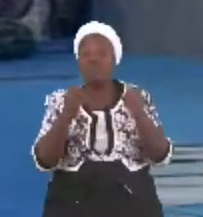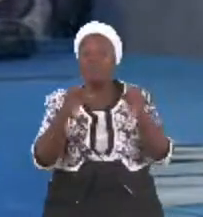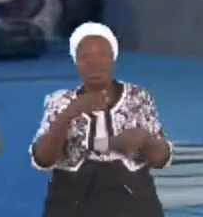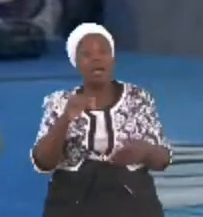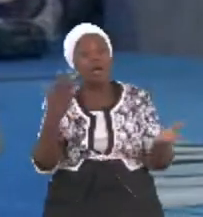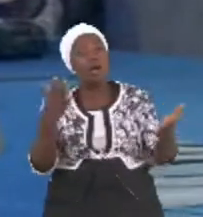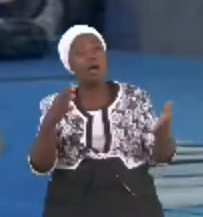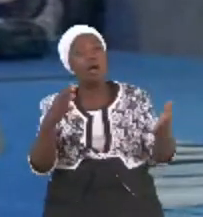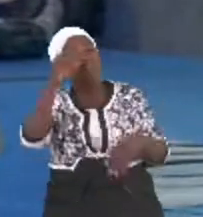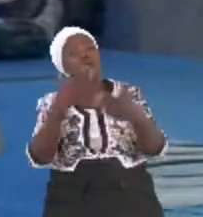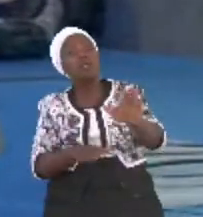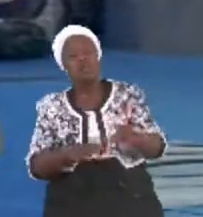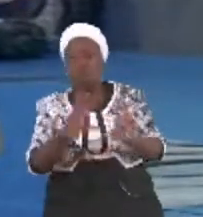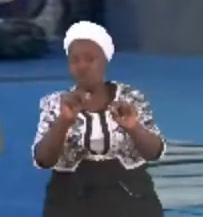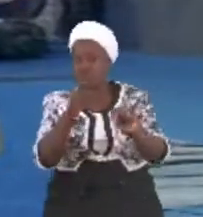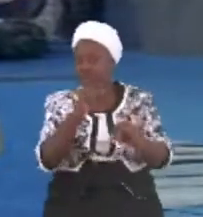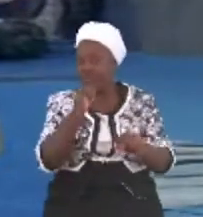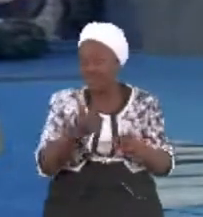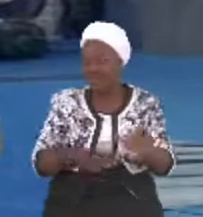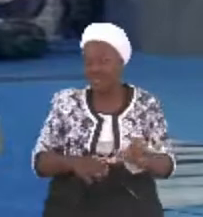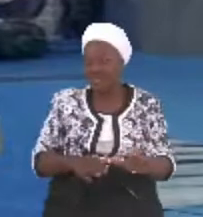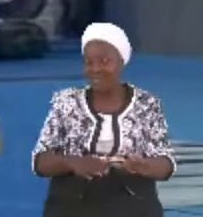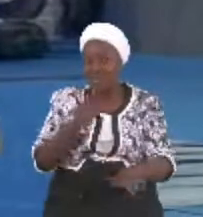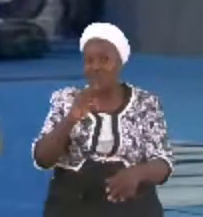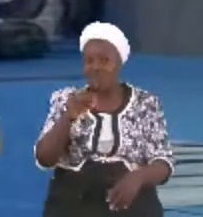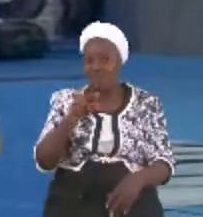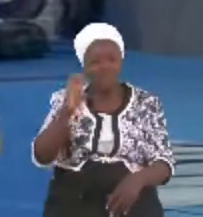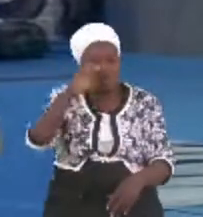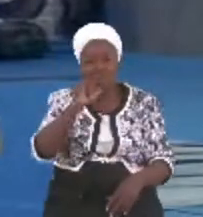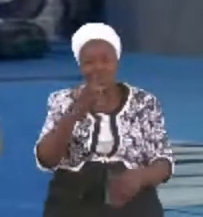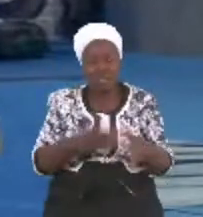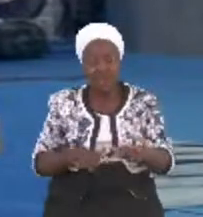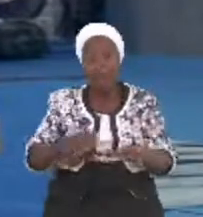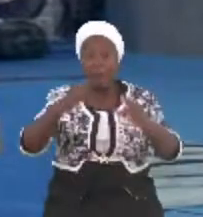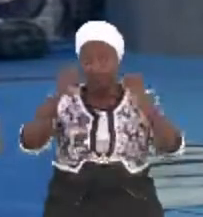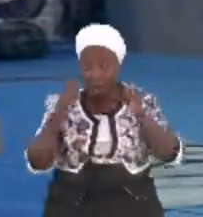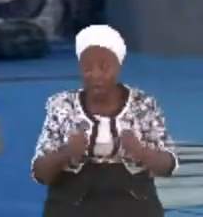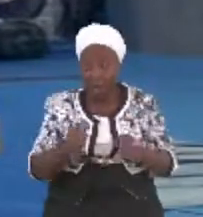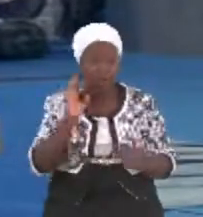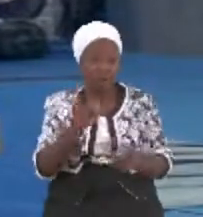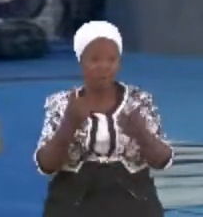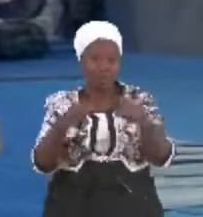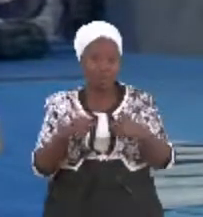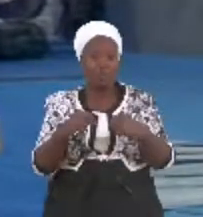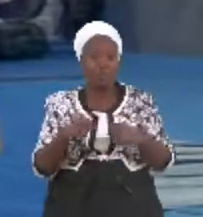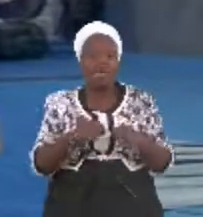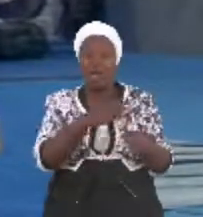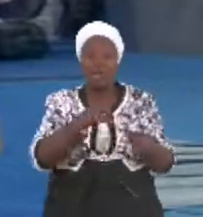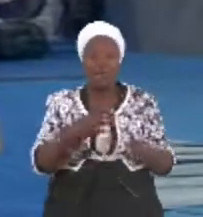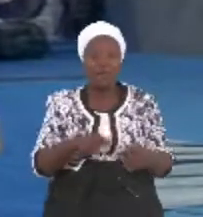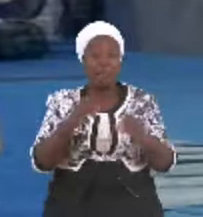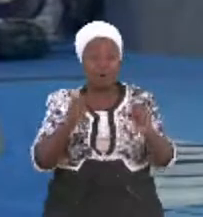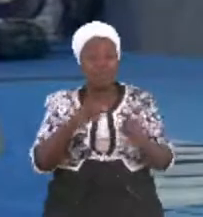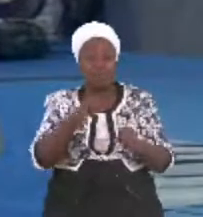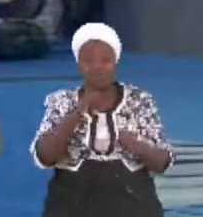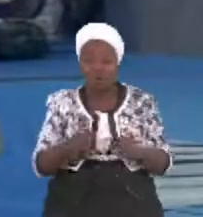mort. Tu n'es pas mort. Non, il n'était pas mort. La puissance viendra. La puissance ne va